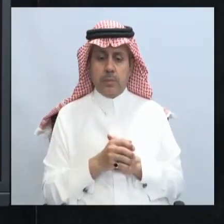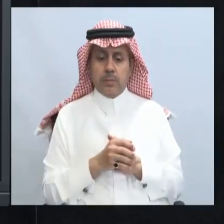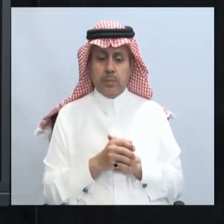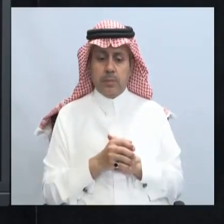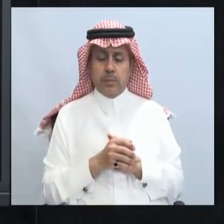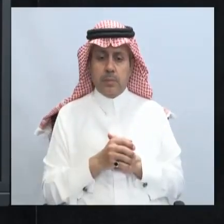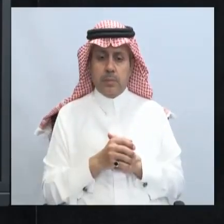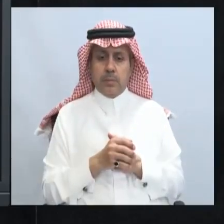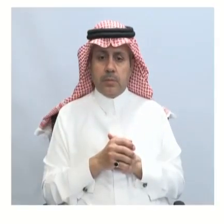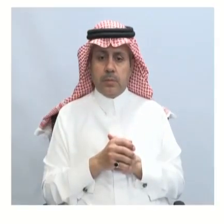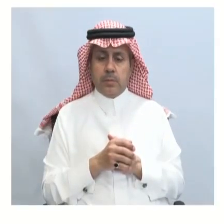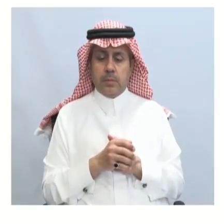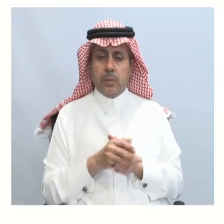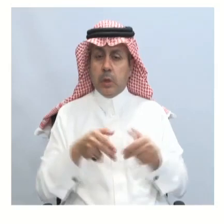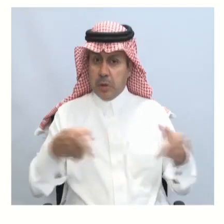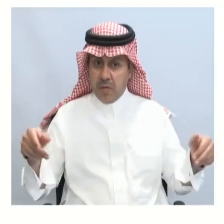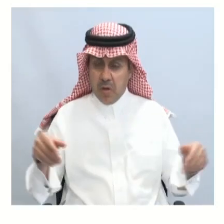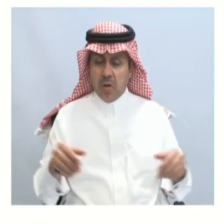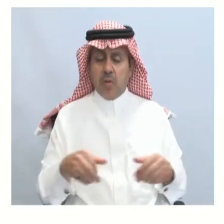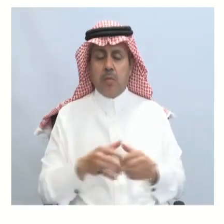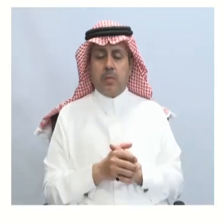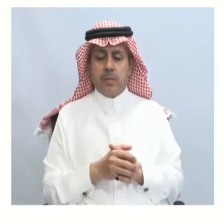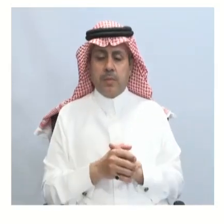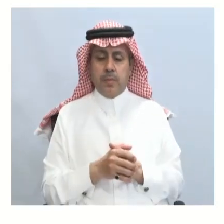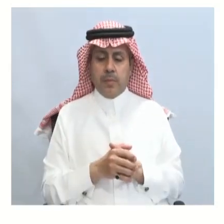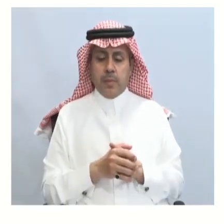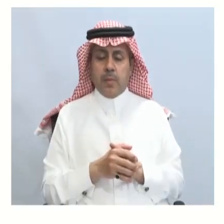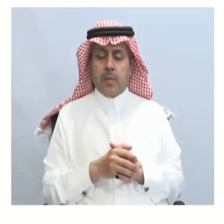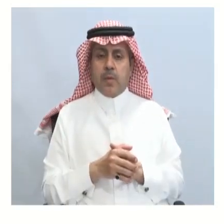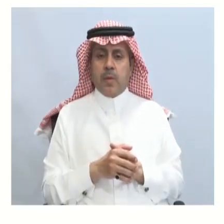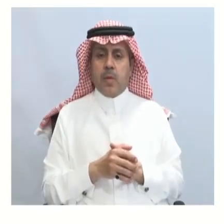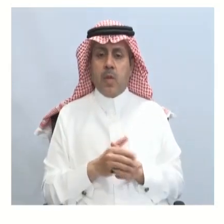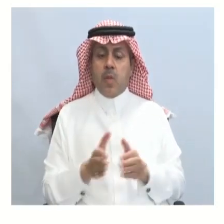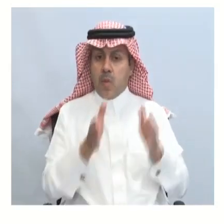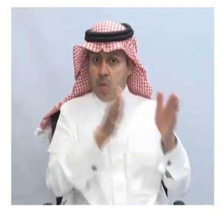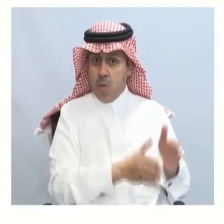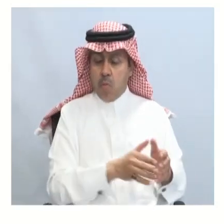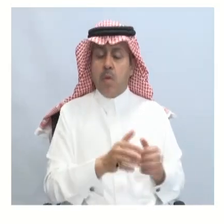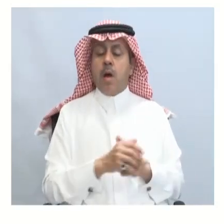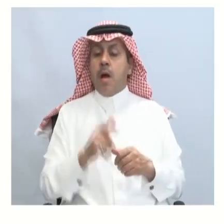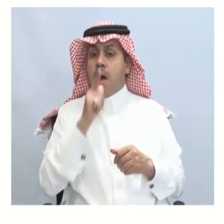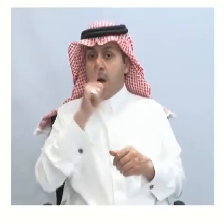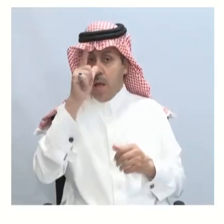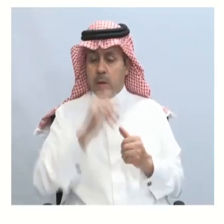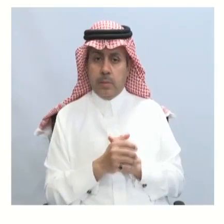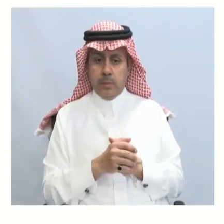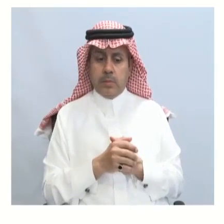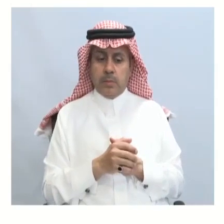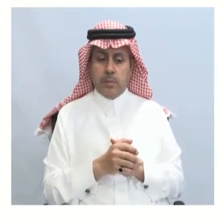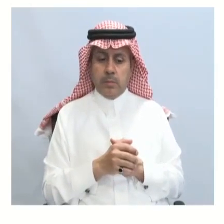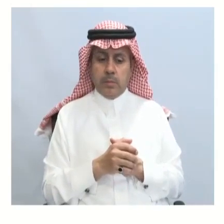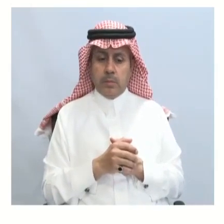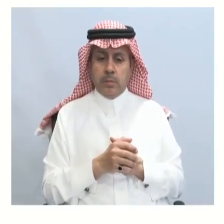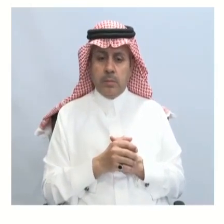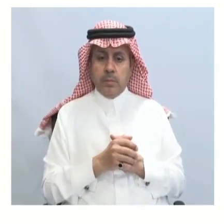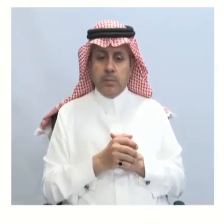يحصل الخصام وعدم الالفه قال الله عز وجل بعد ذلك واذكروا نعمه الله عليكم اذ كنتم اعداء لكن